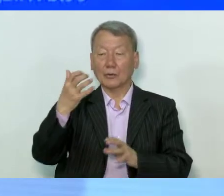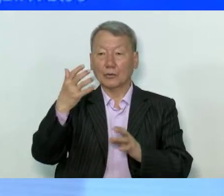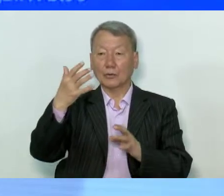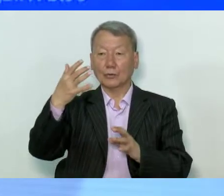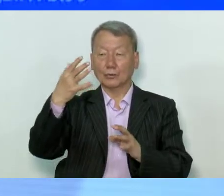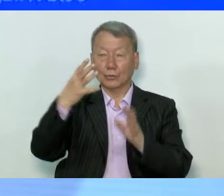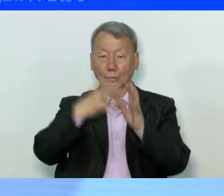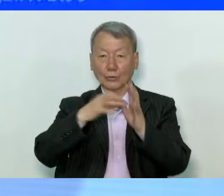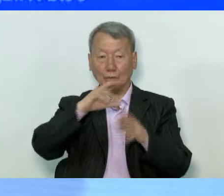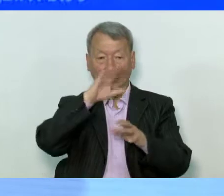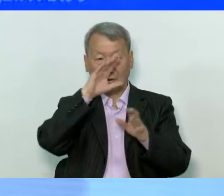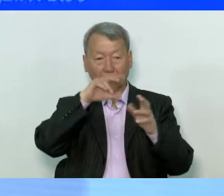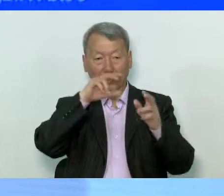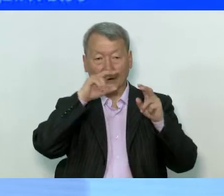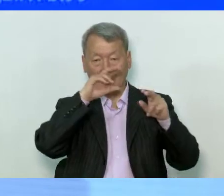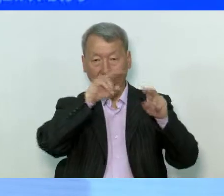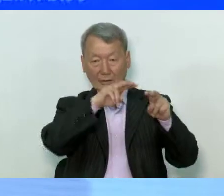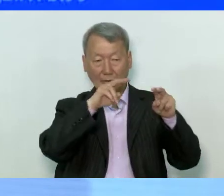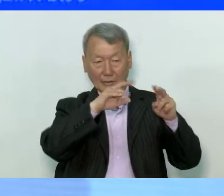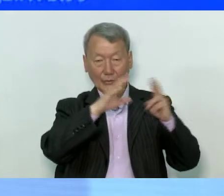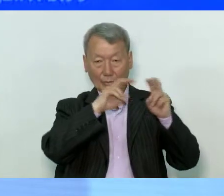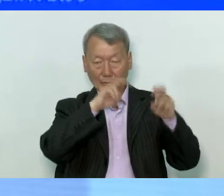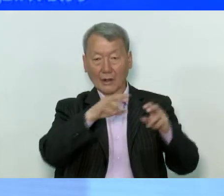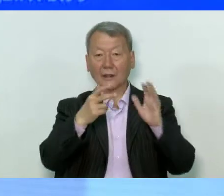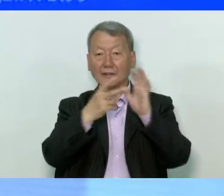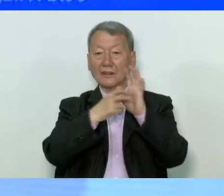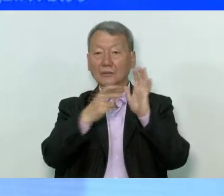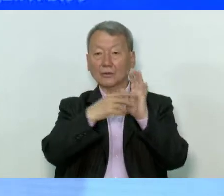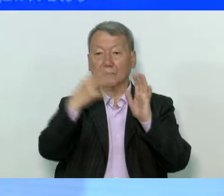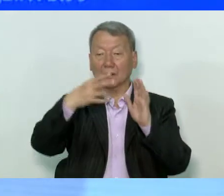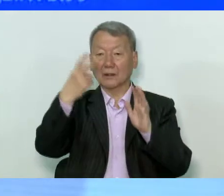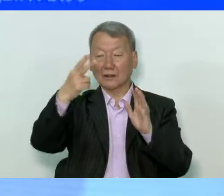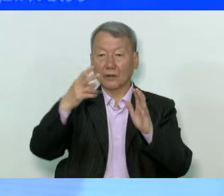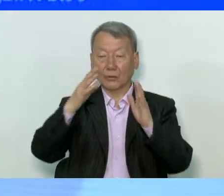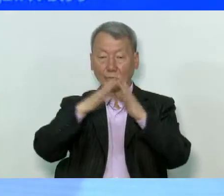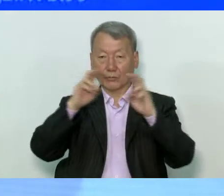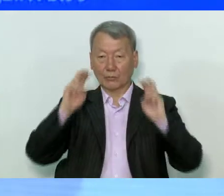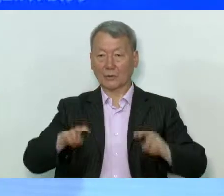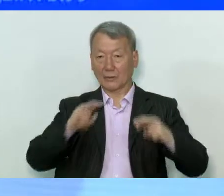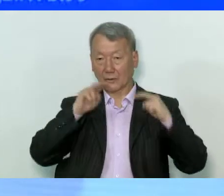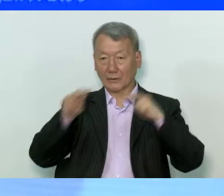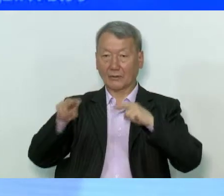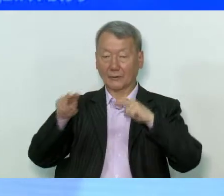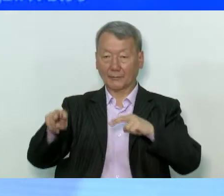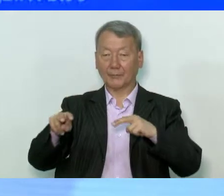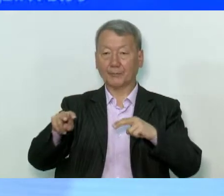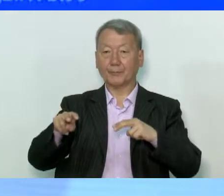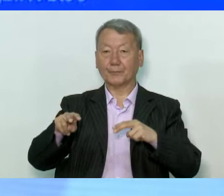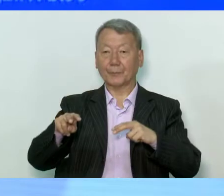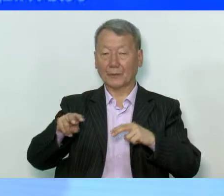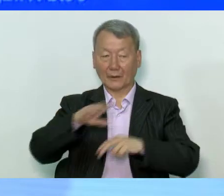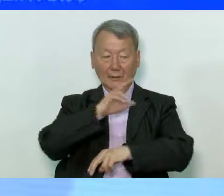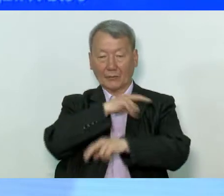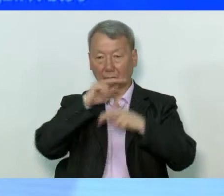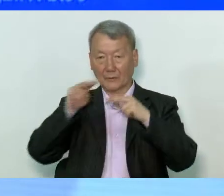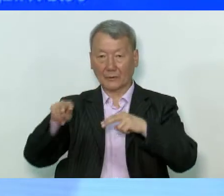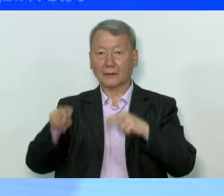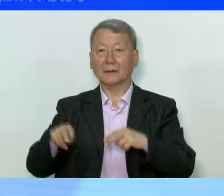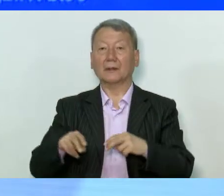жаран обсервацияда жана 842 жаран үй карантинде көзөмөлдө болуп